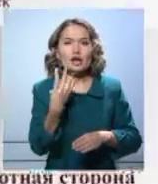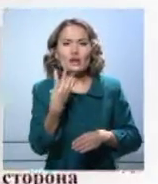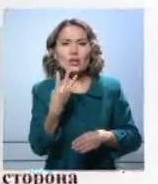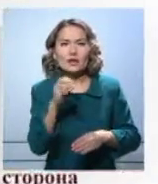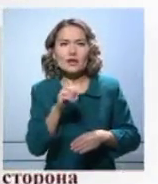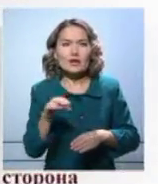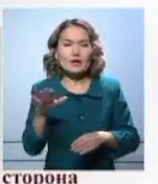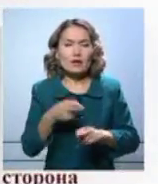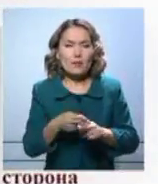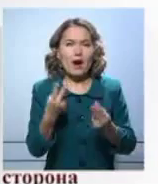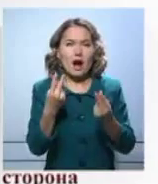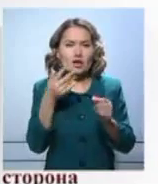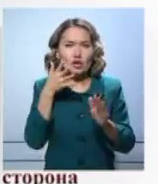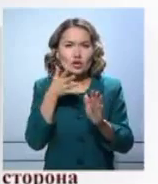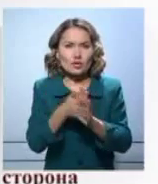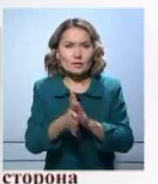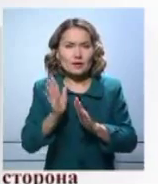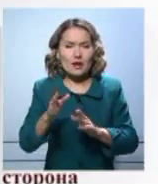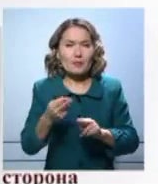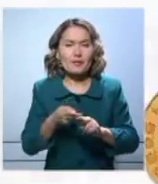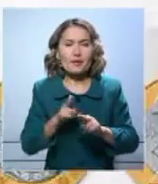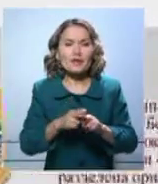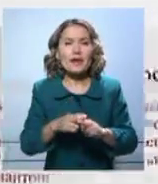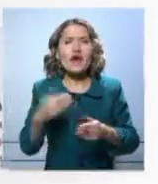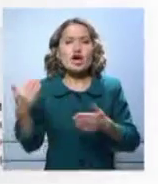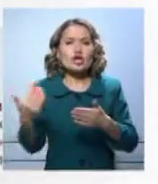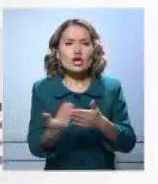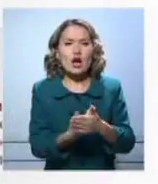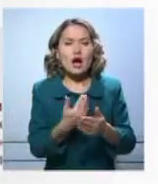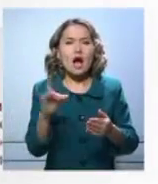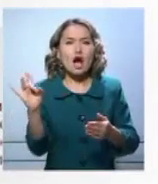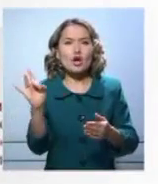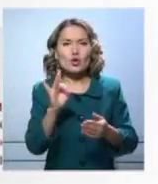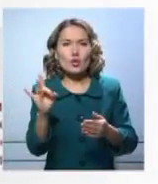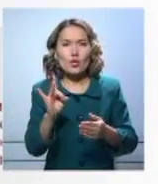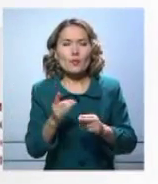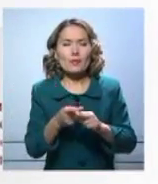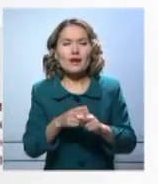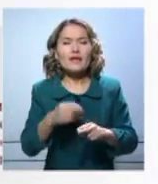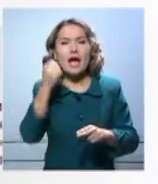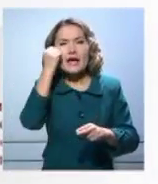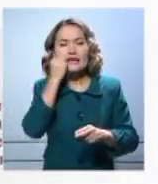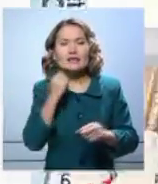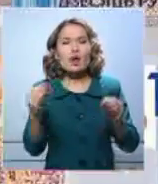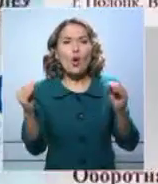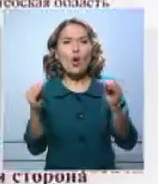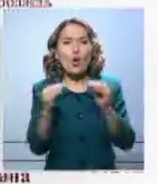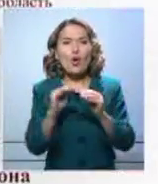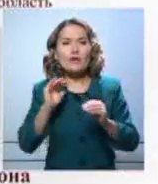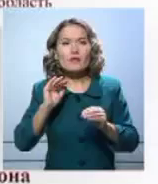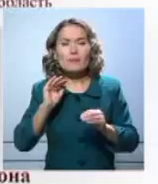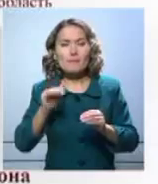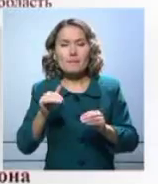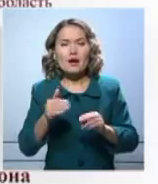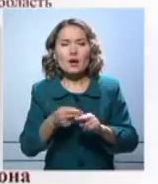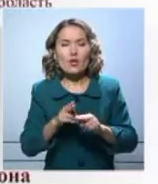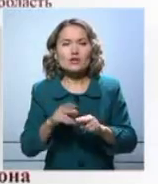евроцент аралығында қаржы жұмсалады. Осылайша бір жаңа Беларусь рублі ескі 10 мыңды алмастырмақ, сөйтіп жергілікті ақша